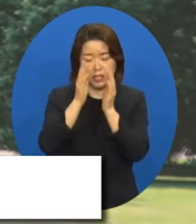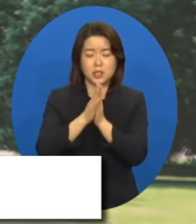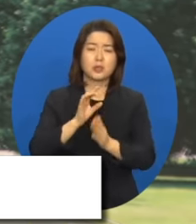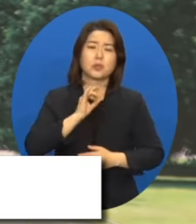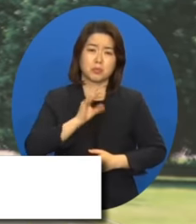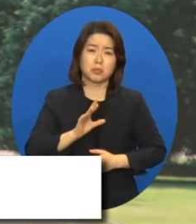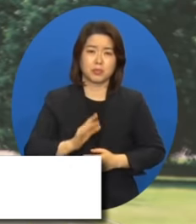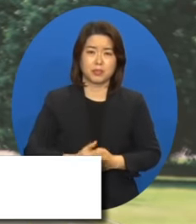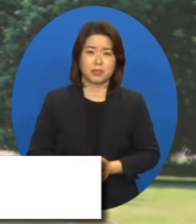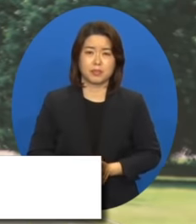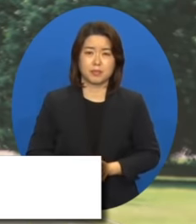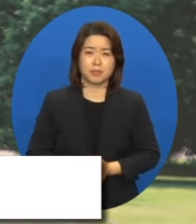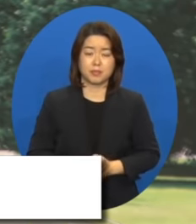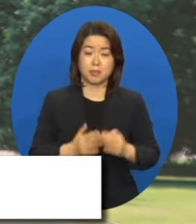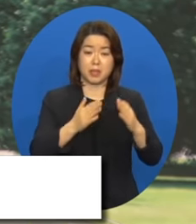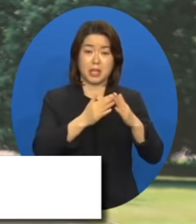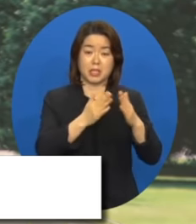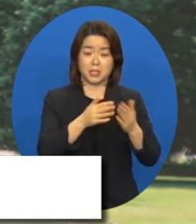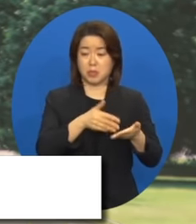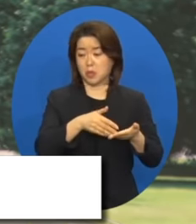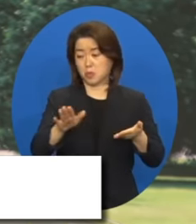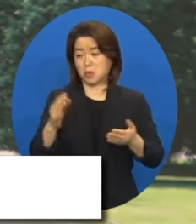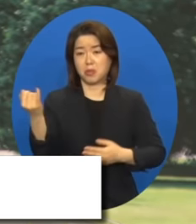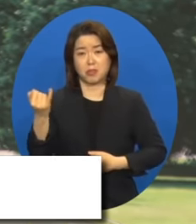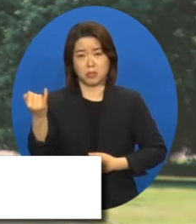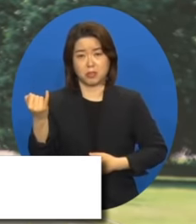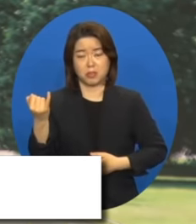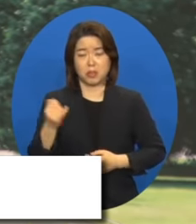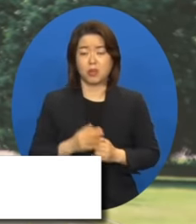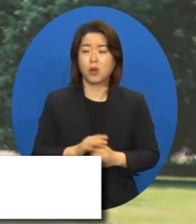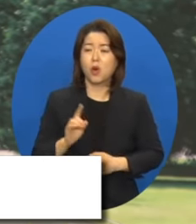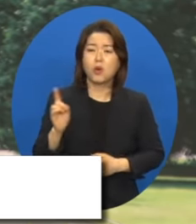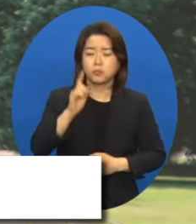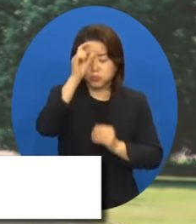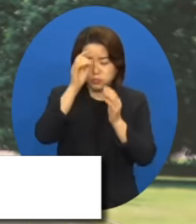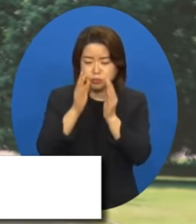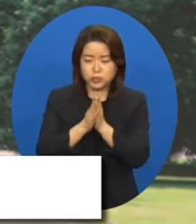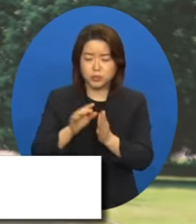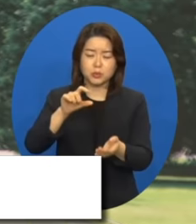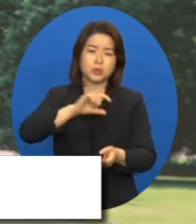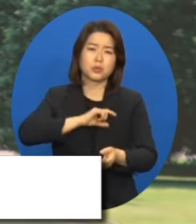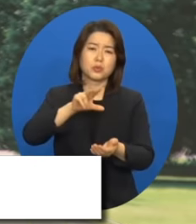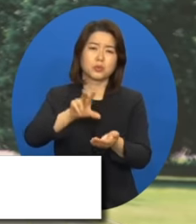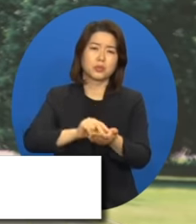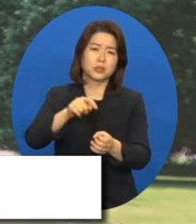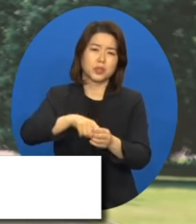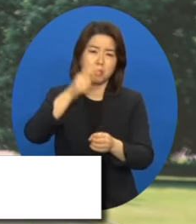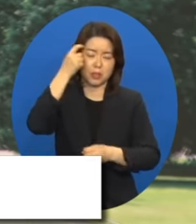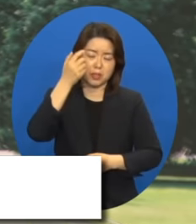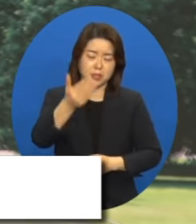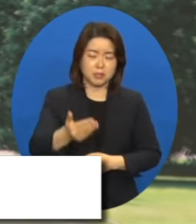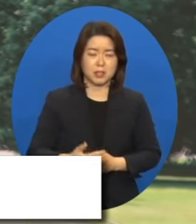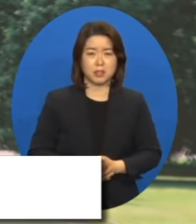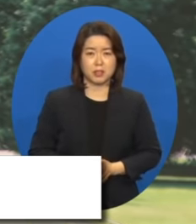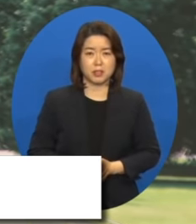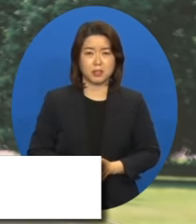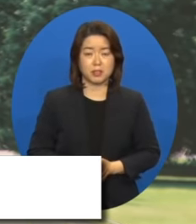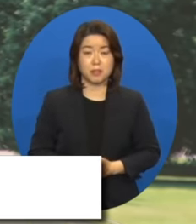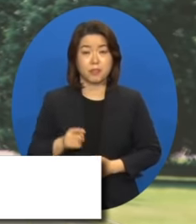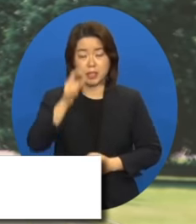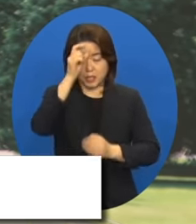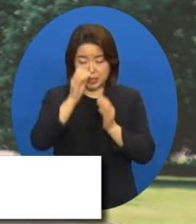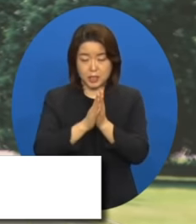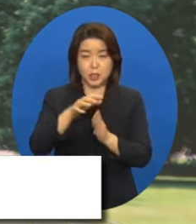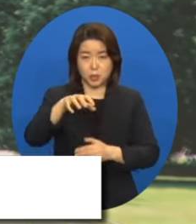나오더래요. 집에서 쫓겨난 여자가 무슨 기도할 제목이 따로 있겠습니까? 그